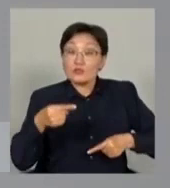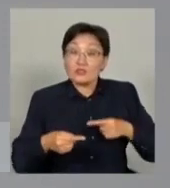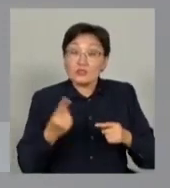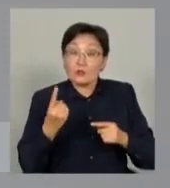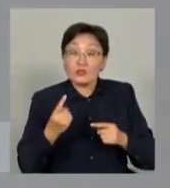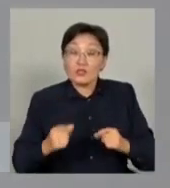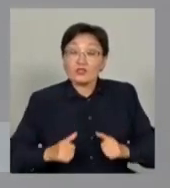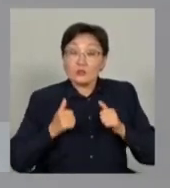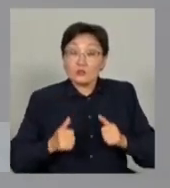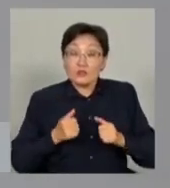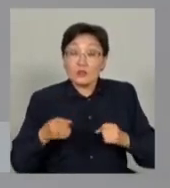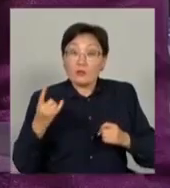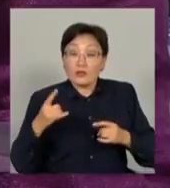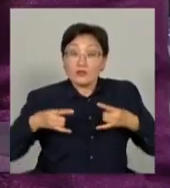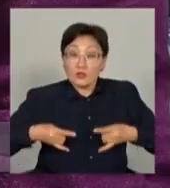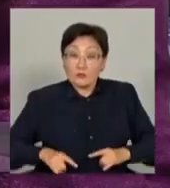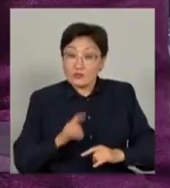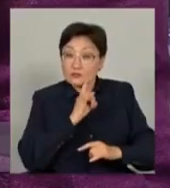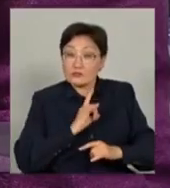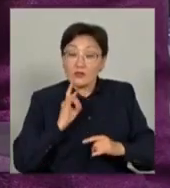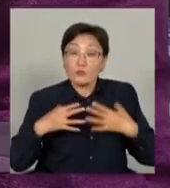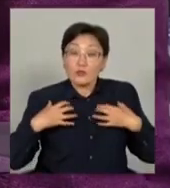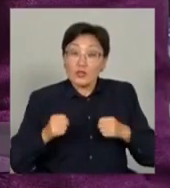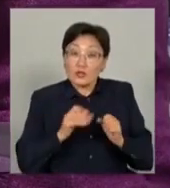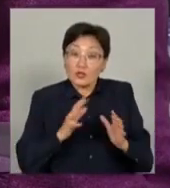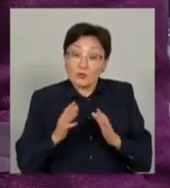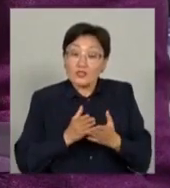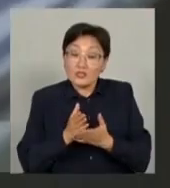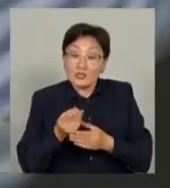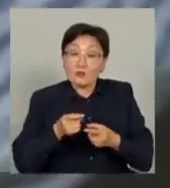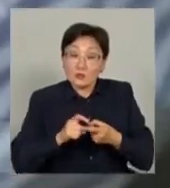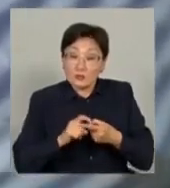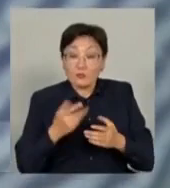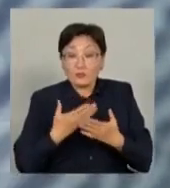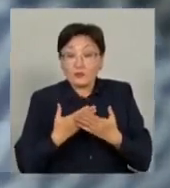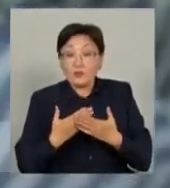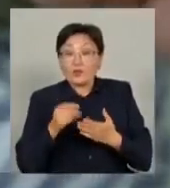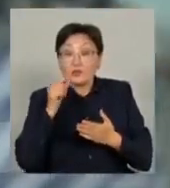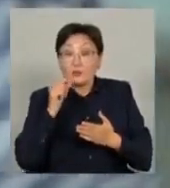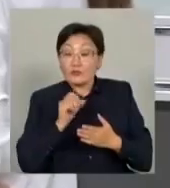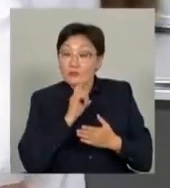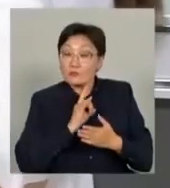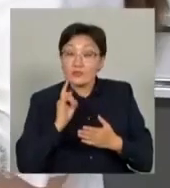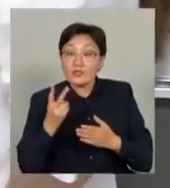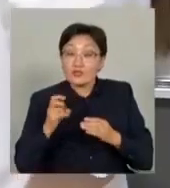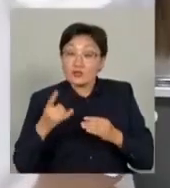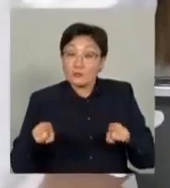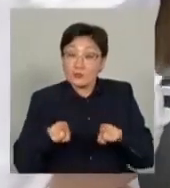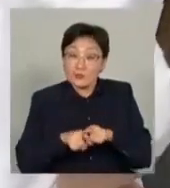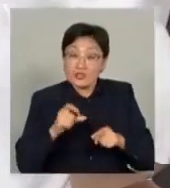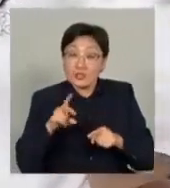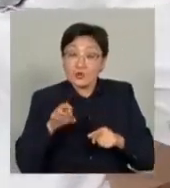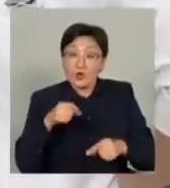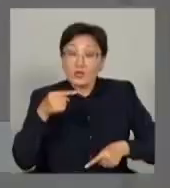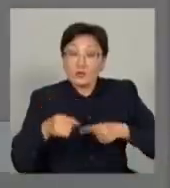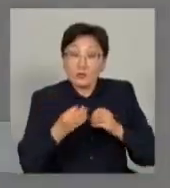бірінші талпыныстан ақ бала сүйіп кету әйел адамның денсаулығы мен күтіміне тікелей байланысты. Мәселен, Гүлнұр Молдақова екінші сәбиін осы әдіспен